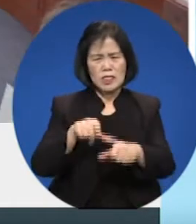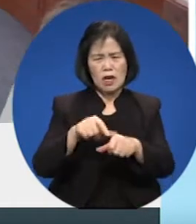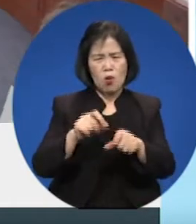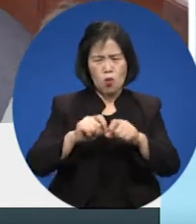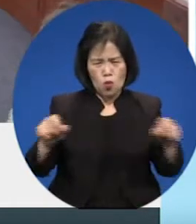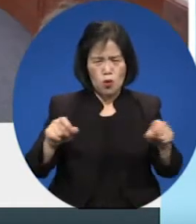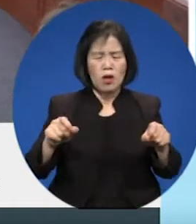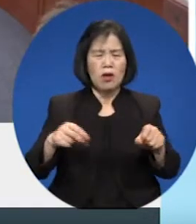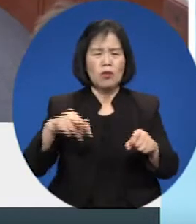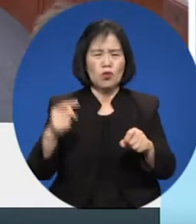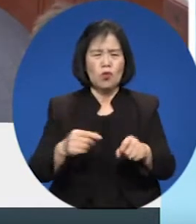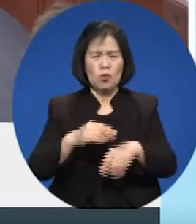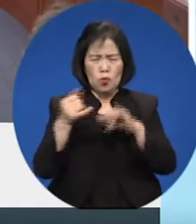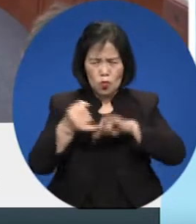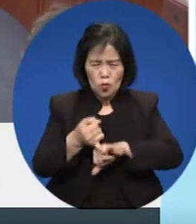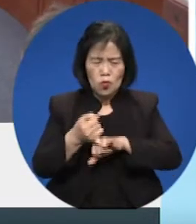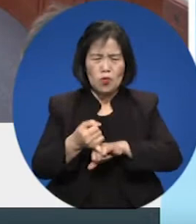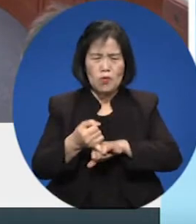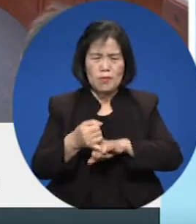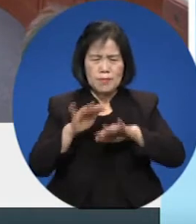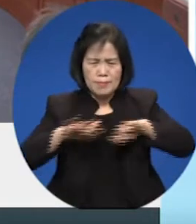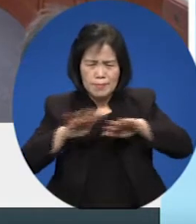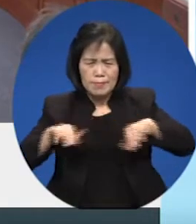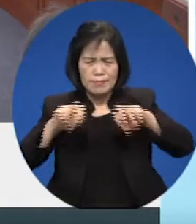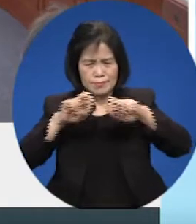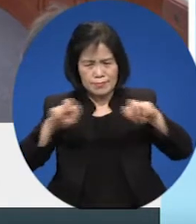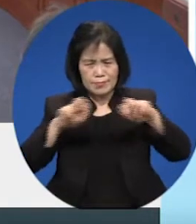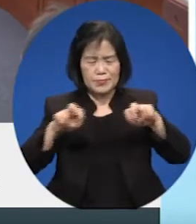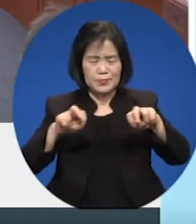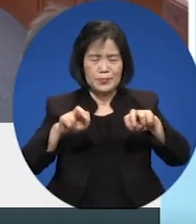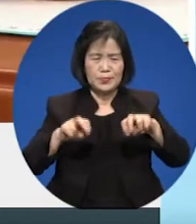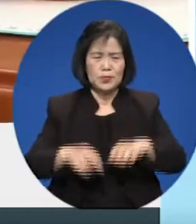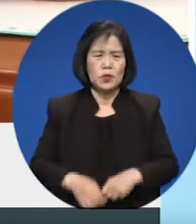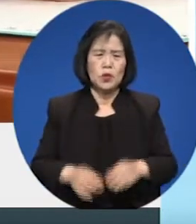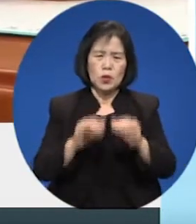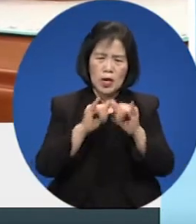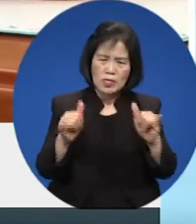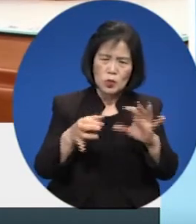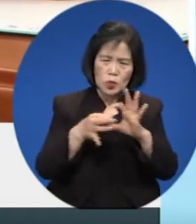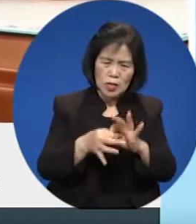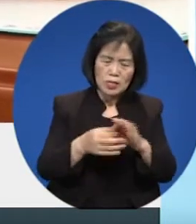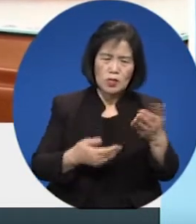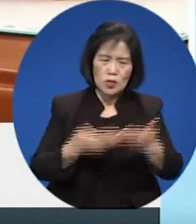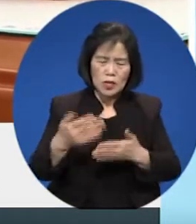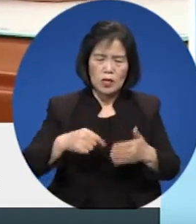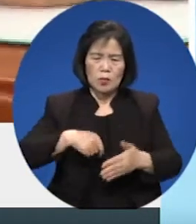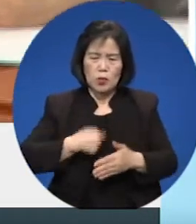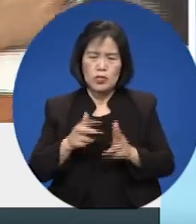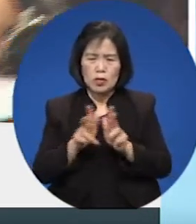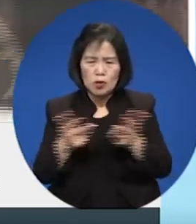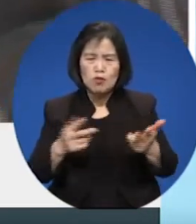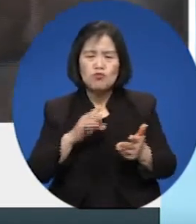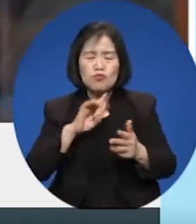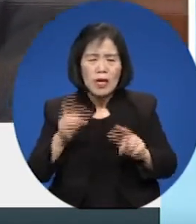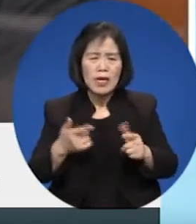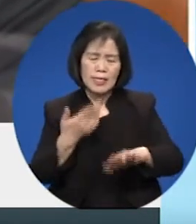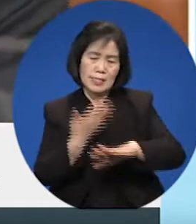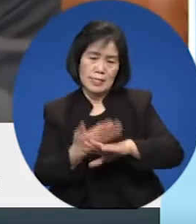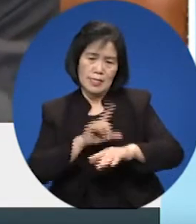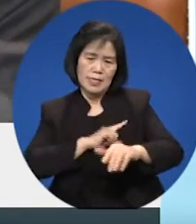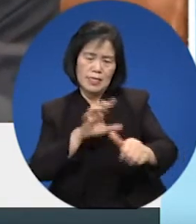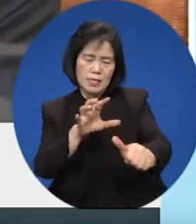지만지 반드시 털고 가야 될 문제라고 보고 있는 거구요 거기에는 뭐 가족 구 안에 거래하는 보는 거래 뿐만이 아니라 차명거래 역시